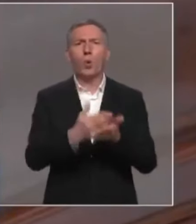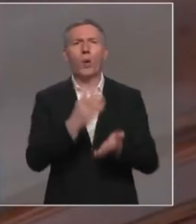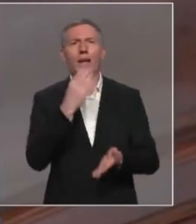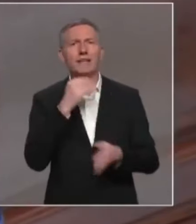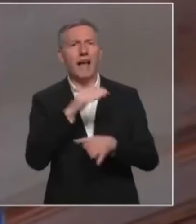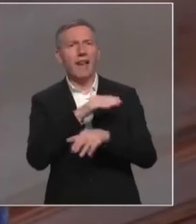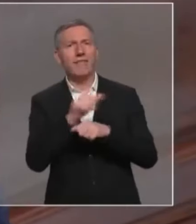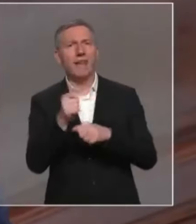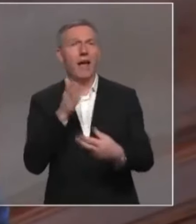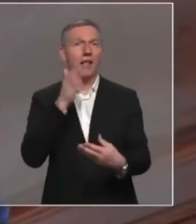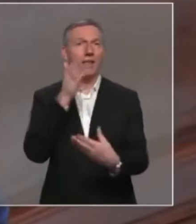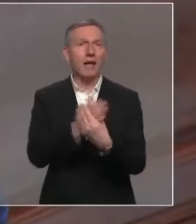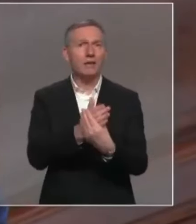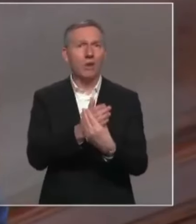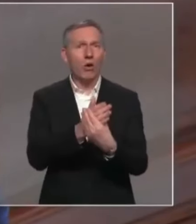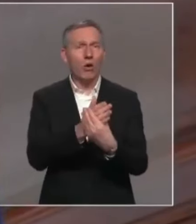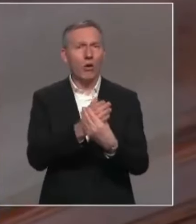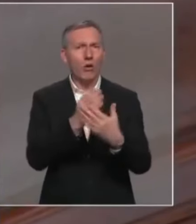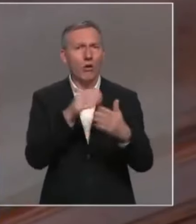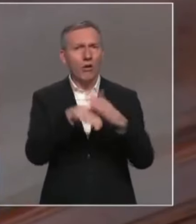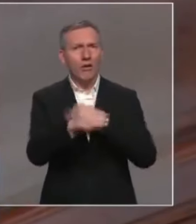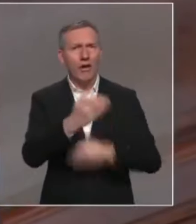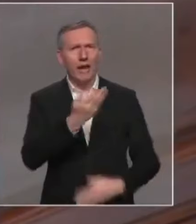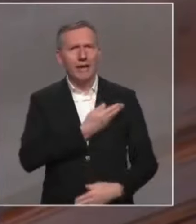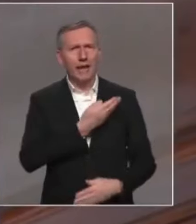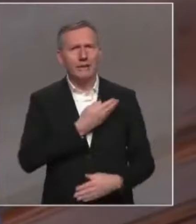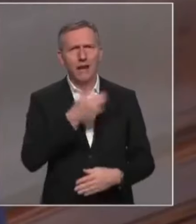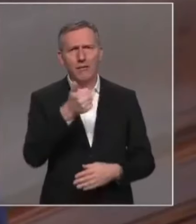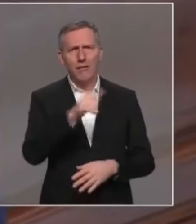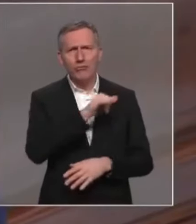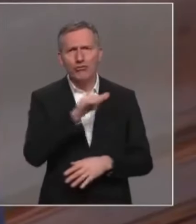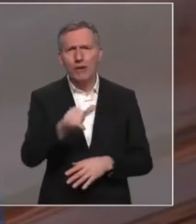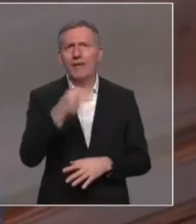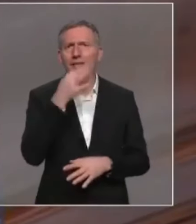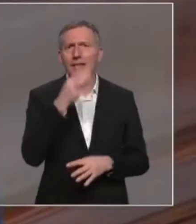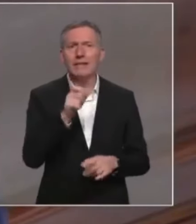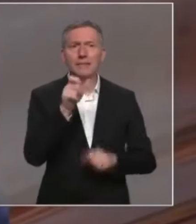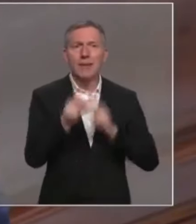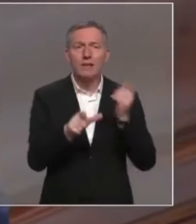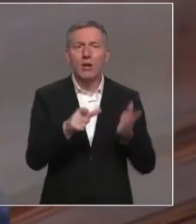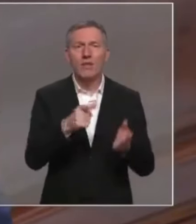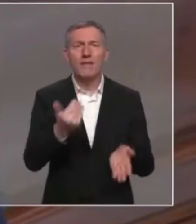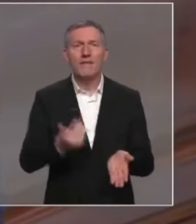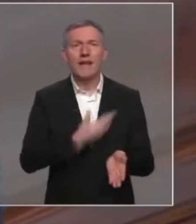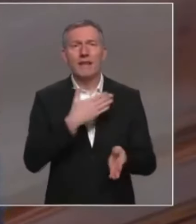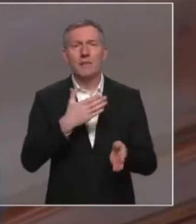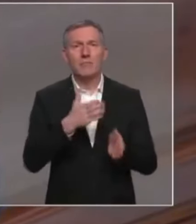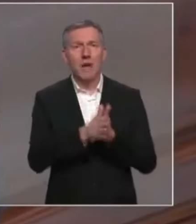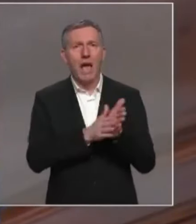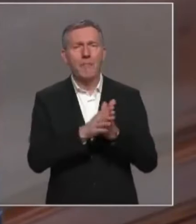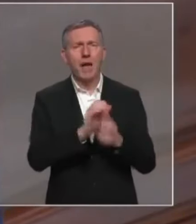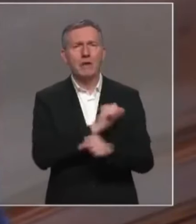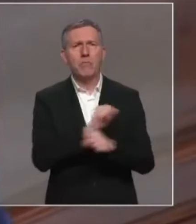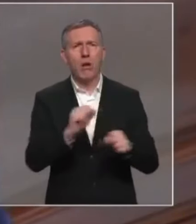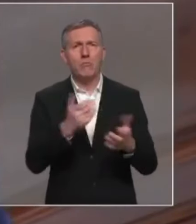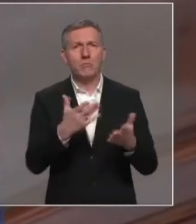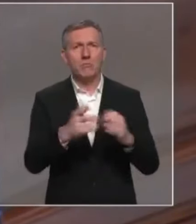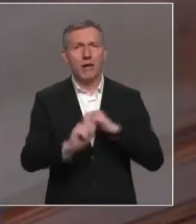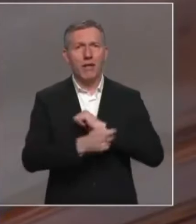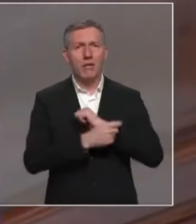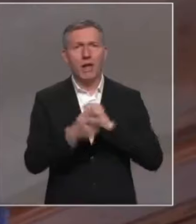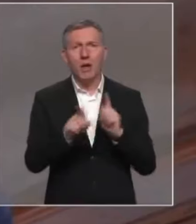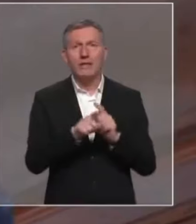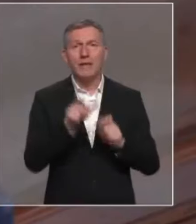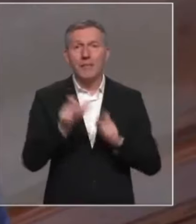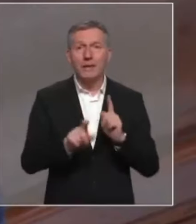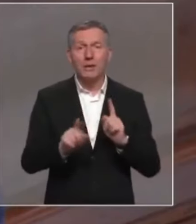d'Israël d'intervenir à Gaza. Vous ne dites jamais un mot des victimes de l'attentat du Hamas. Vous ne parlez jamais de nos otages